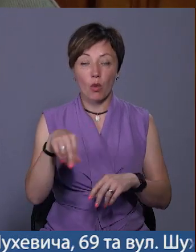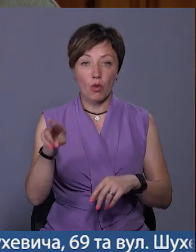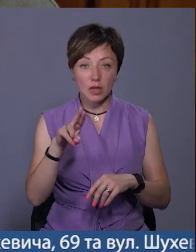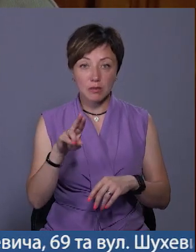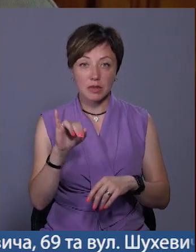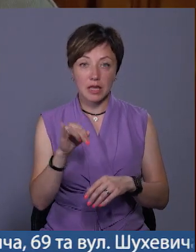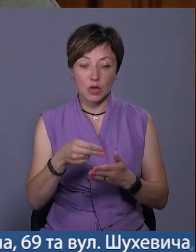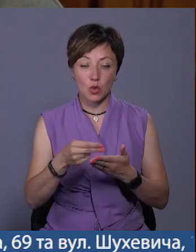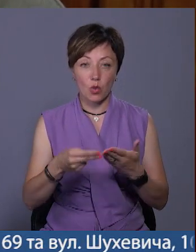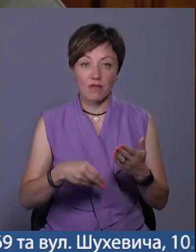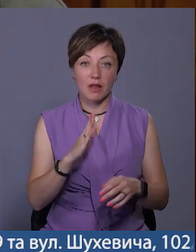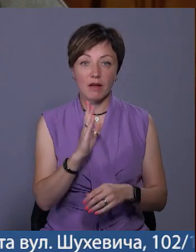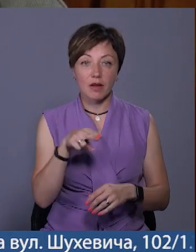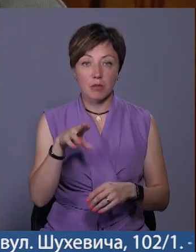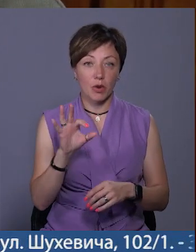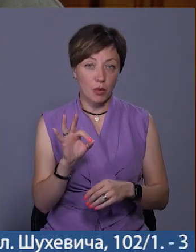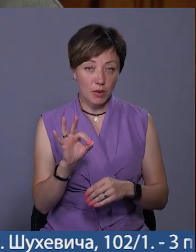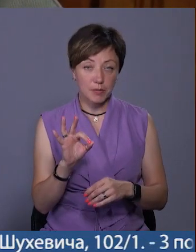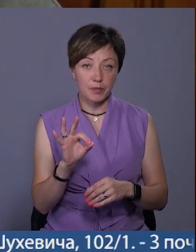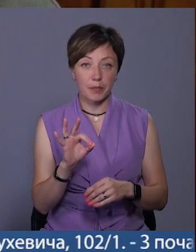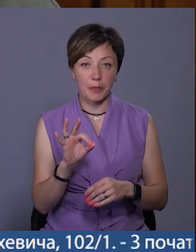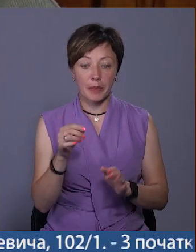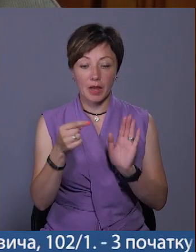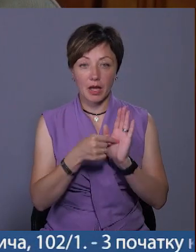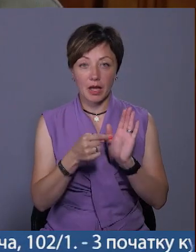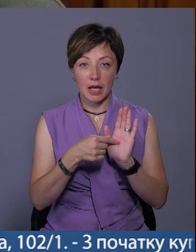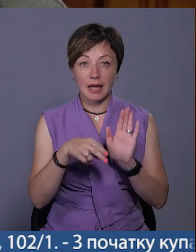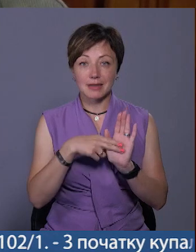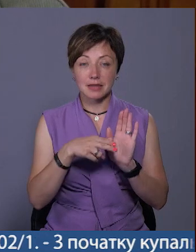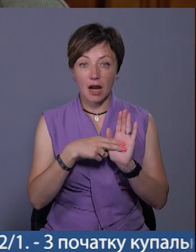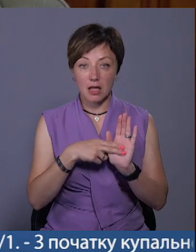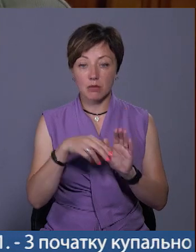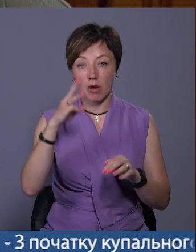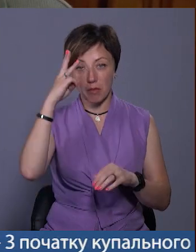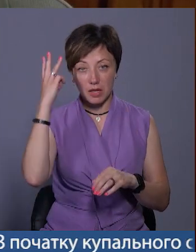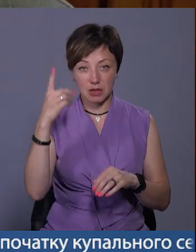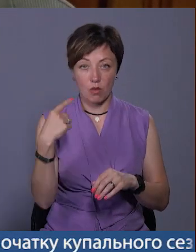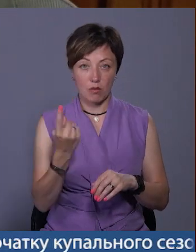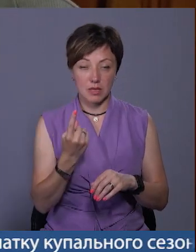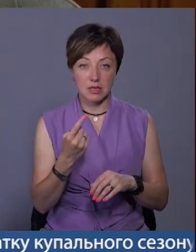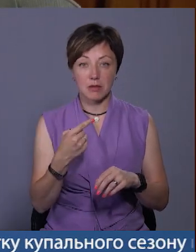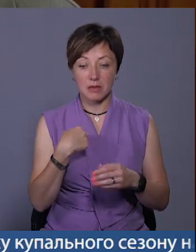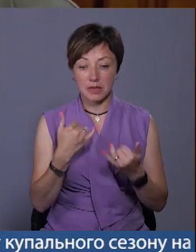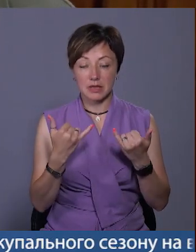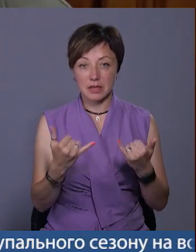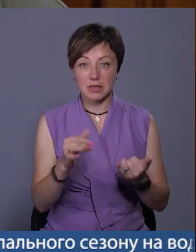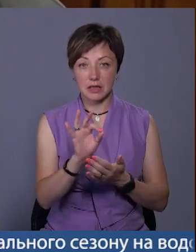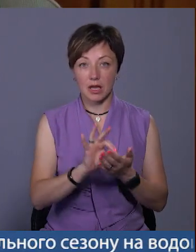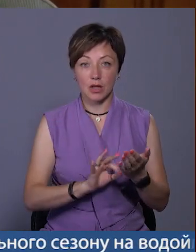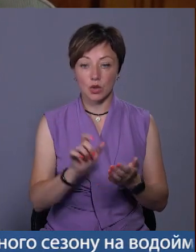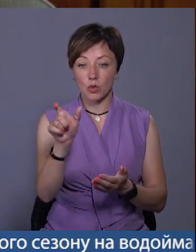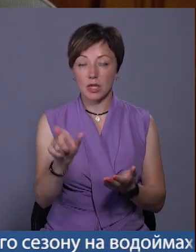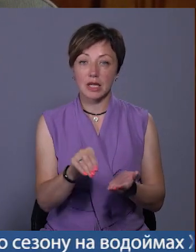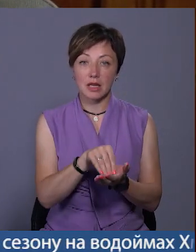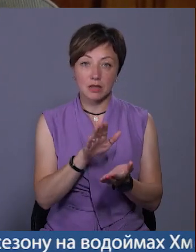кодом і довідкою переселенця, де реєстрація саме по Хмельницькій області. І ми наразі одразу людину